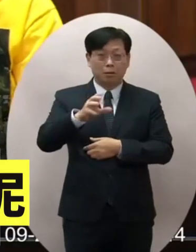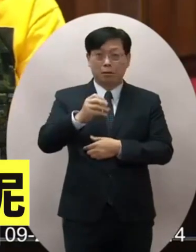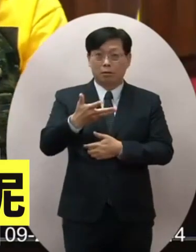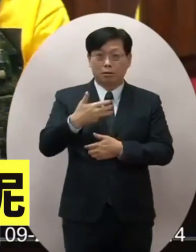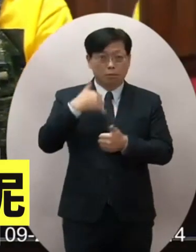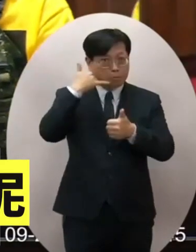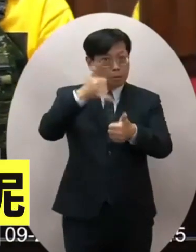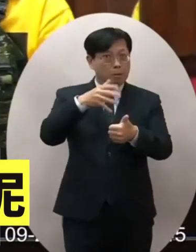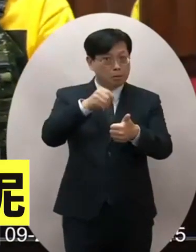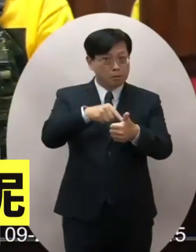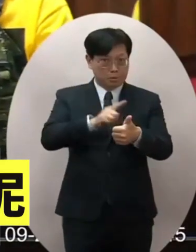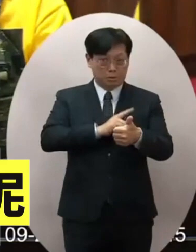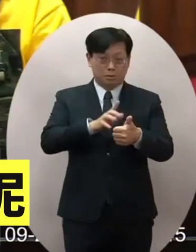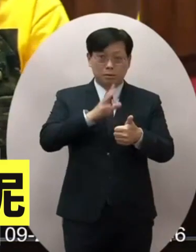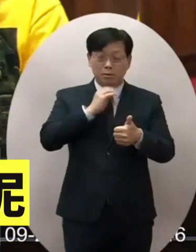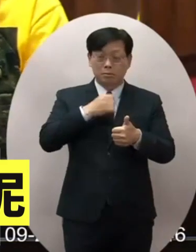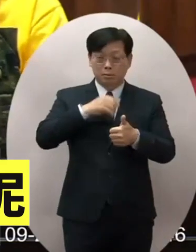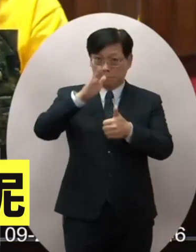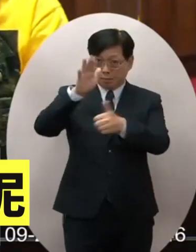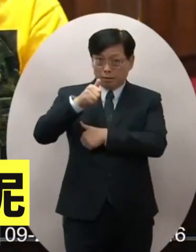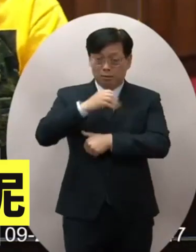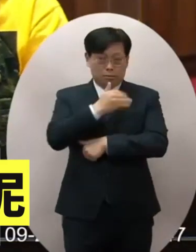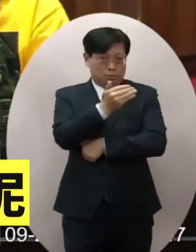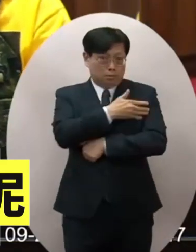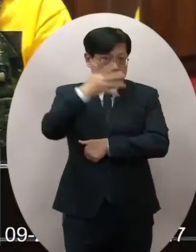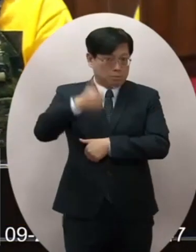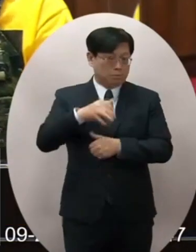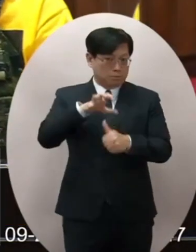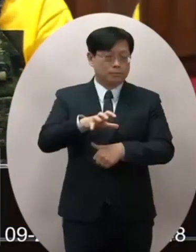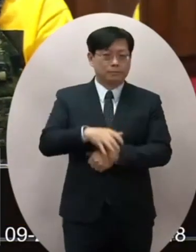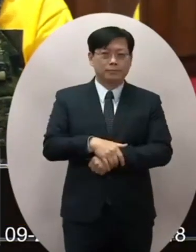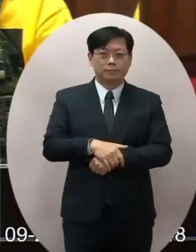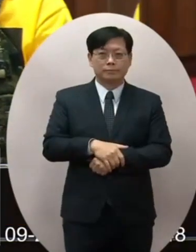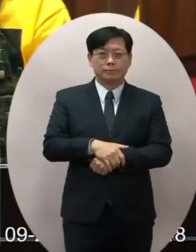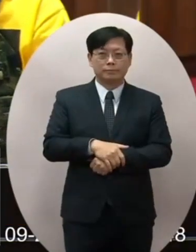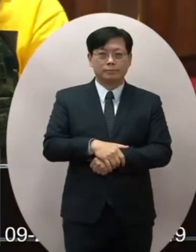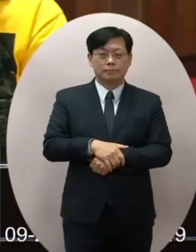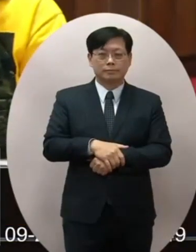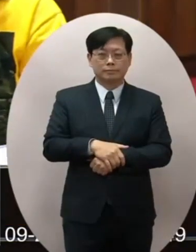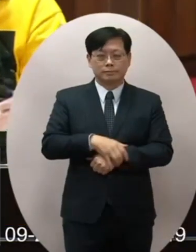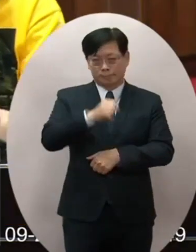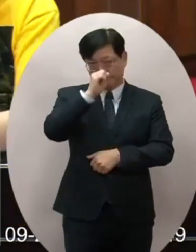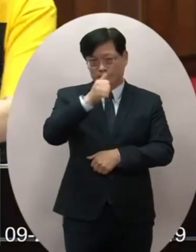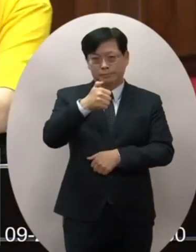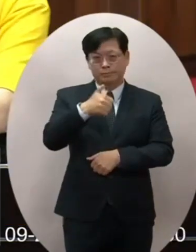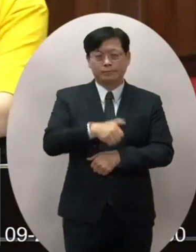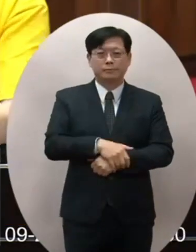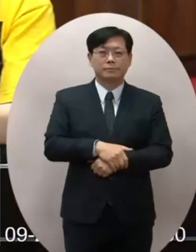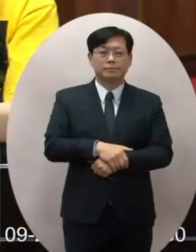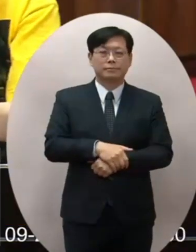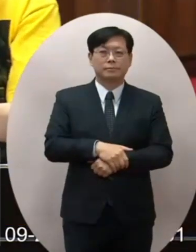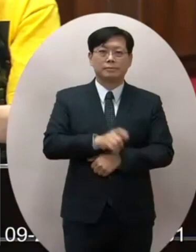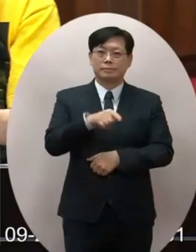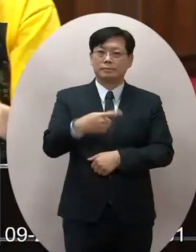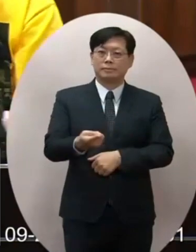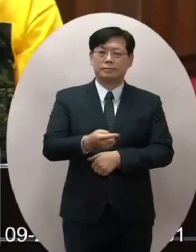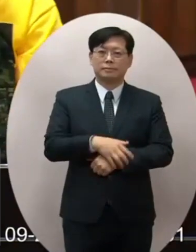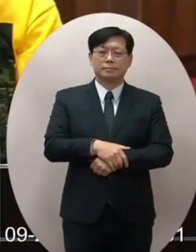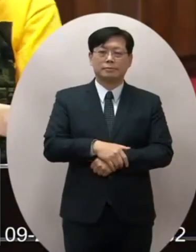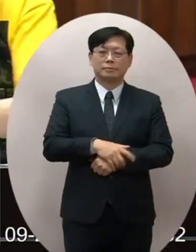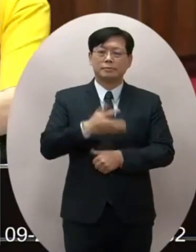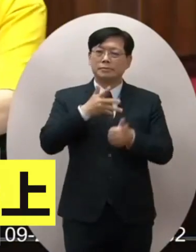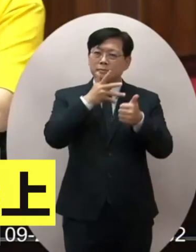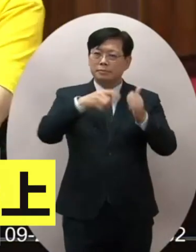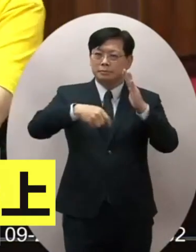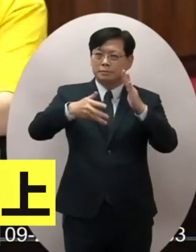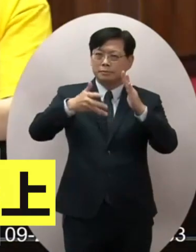您？您有没有找陈耀祥来施压呢？ 没有。 好，谢谢。那再来就是要请